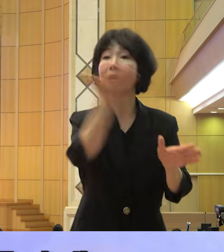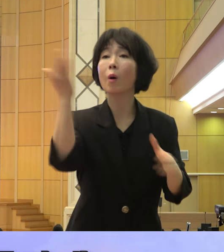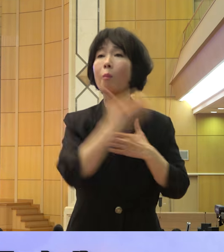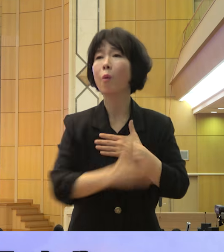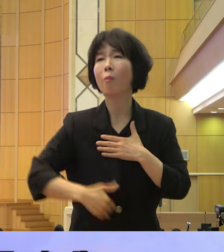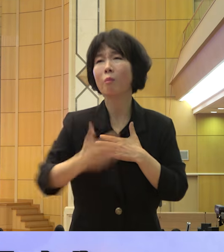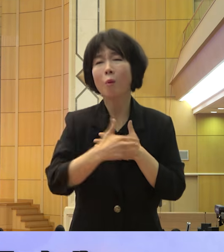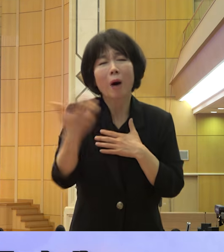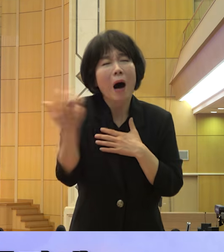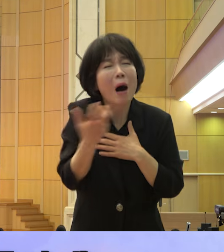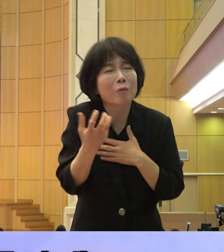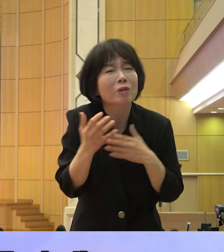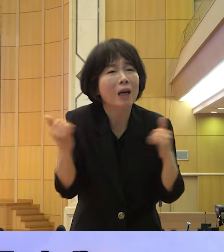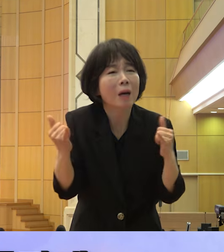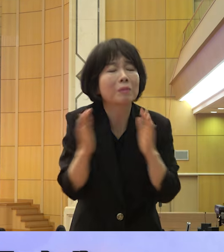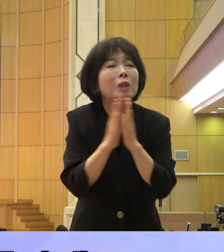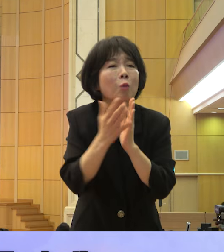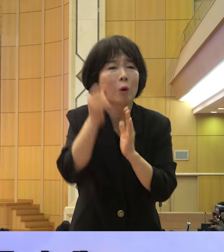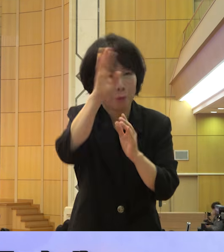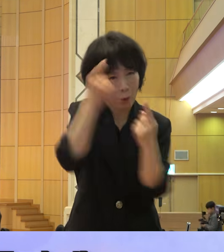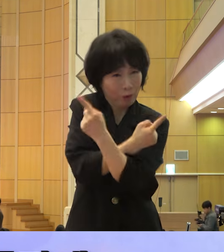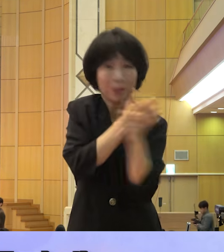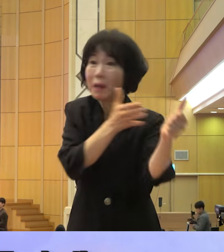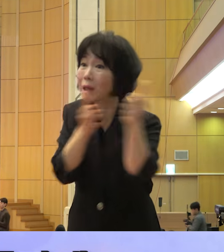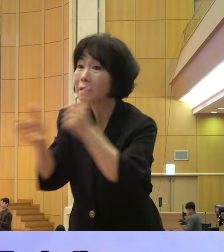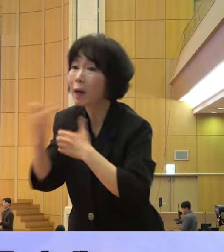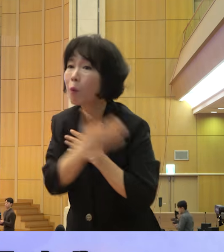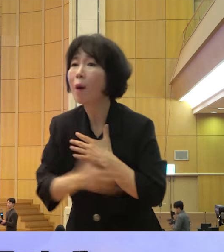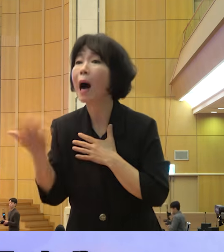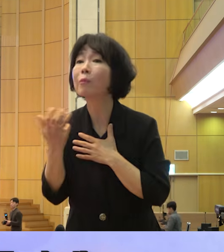아프신 분들은 아픈 자리에 손을 얹으시고,